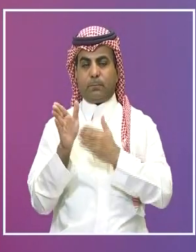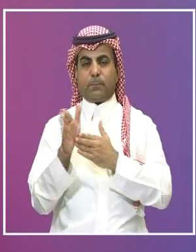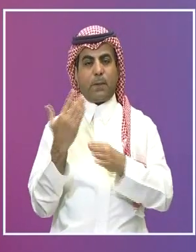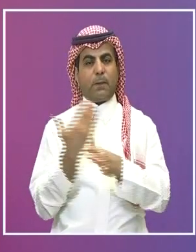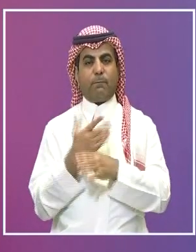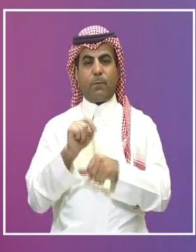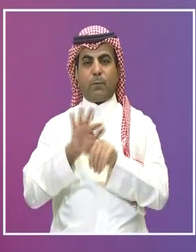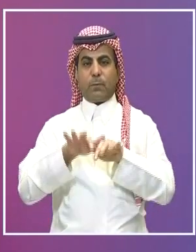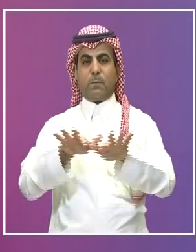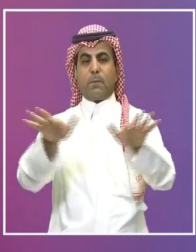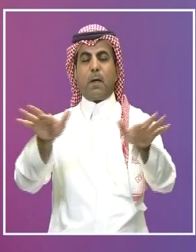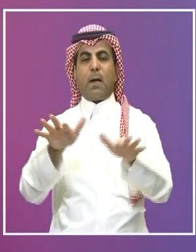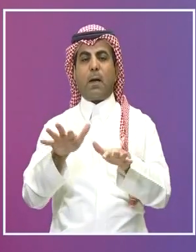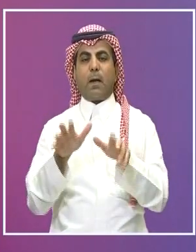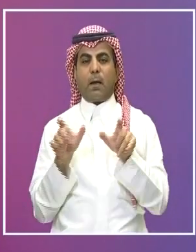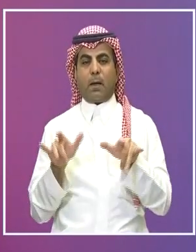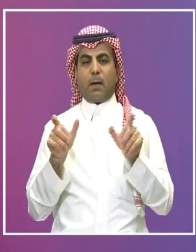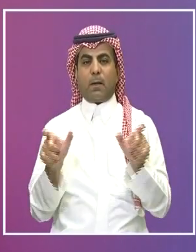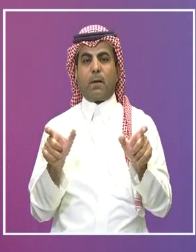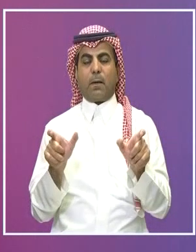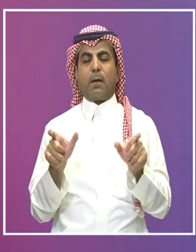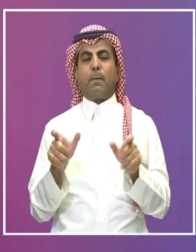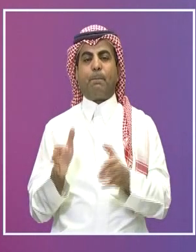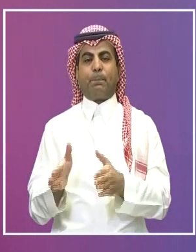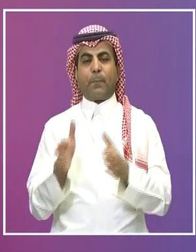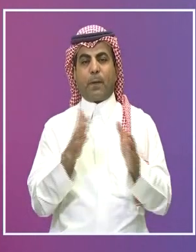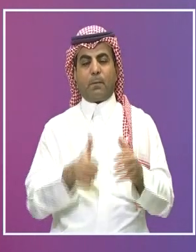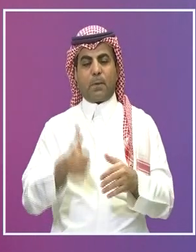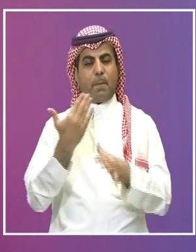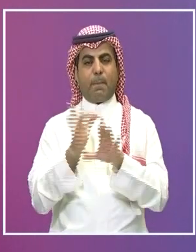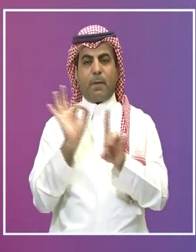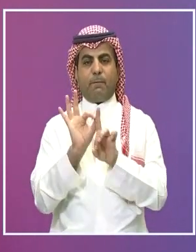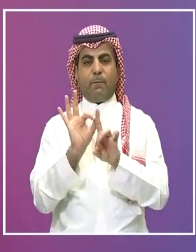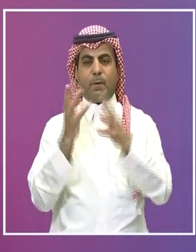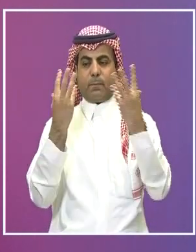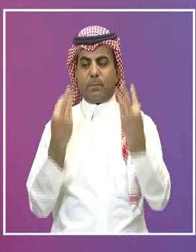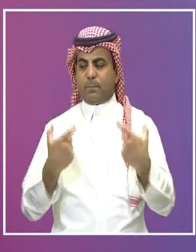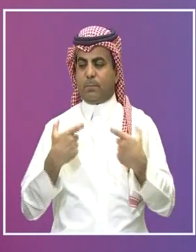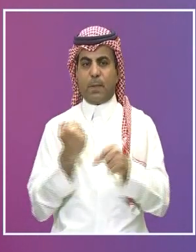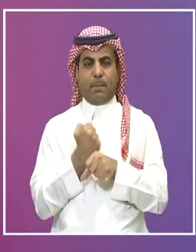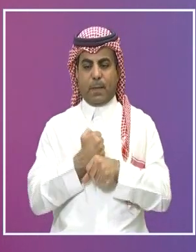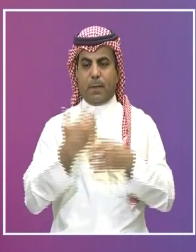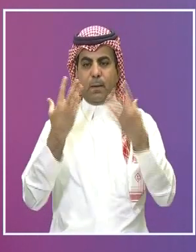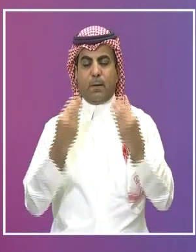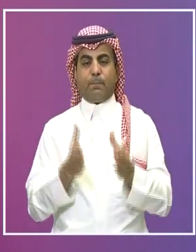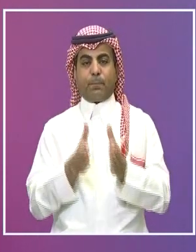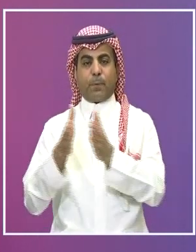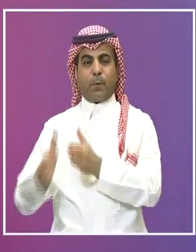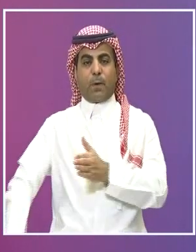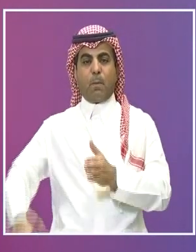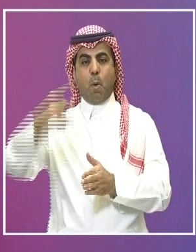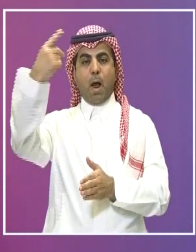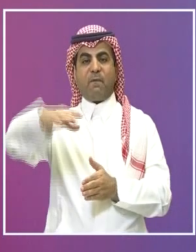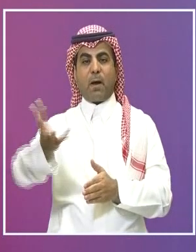للحد من انتشار فيروس كورونا COVID-19 وخلق بيئة عمل آمنة وصحية. بلغ أيضا عدد